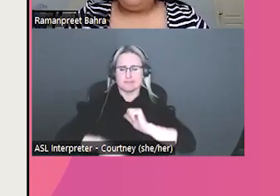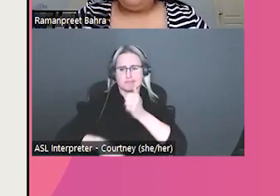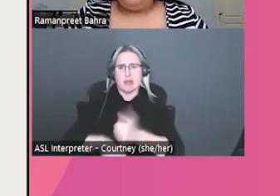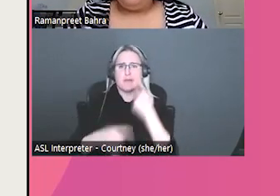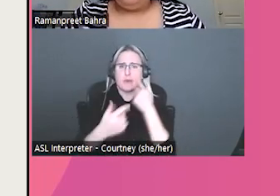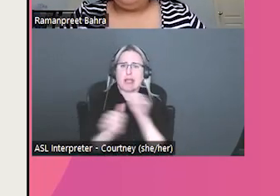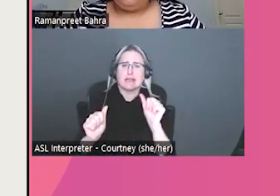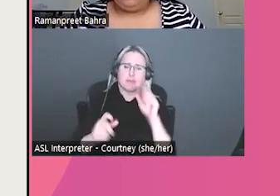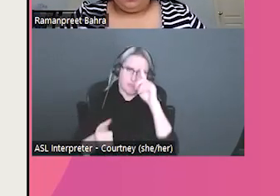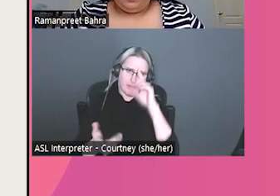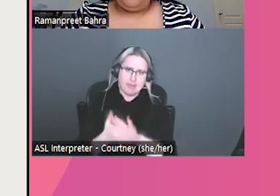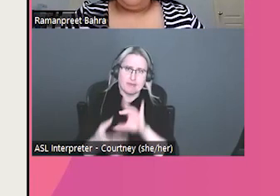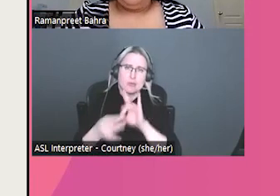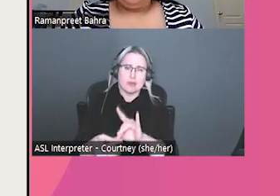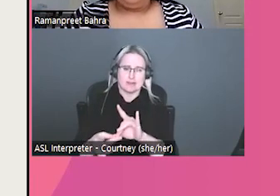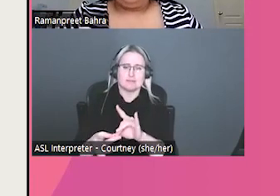société.